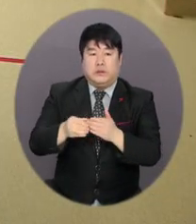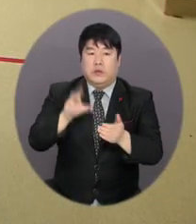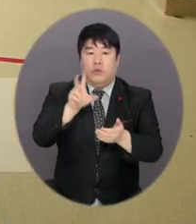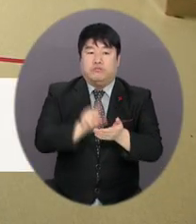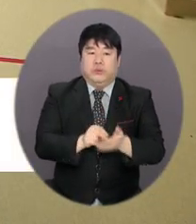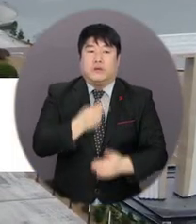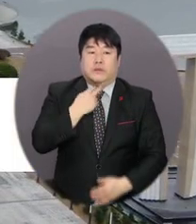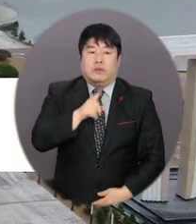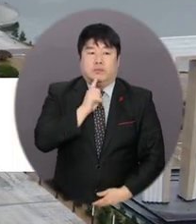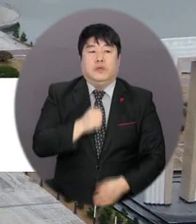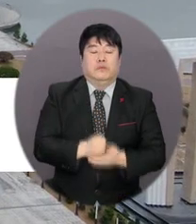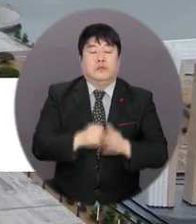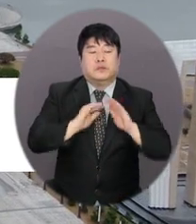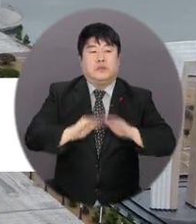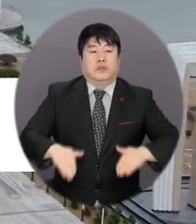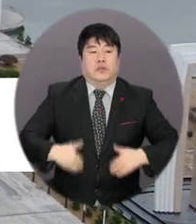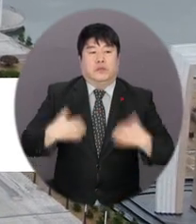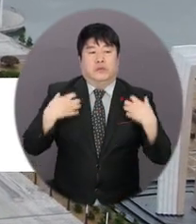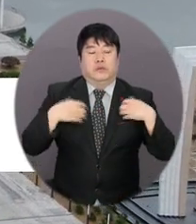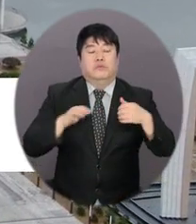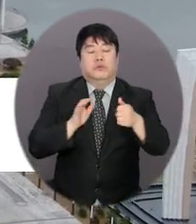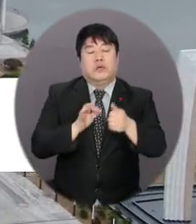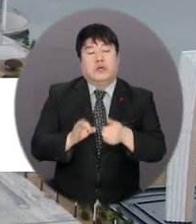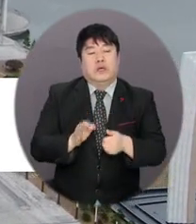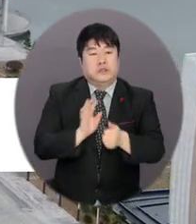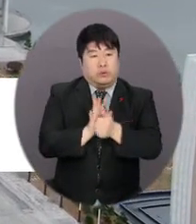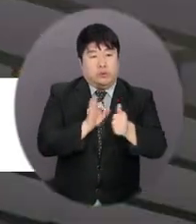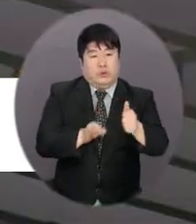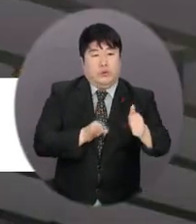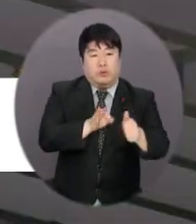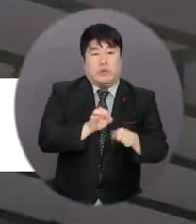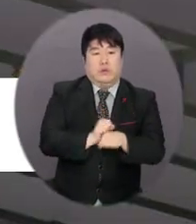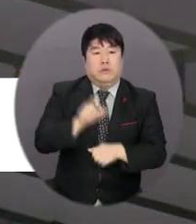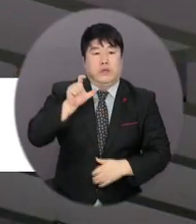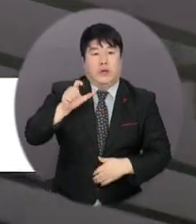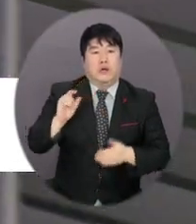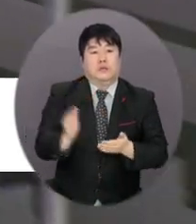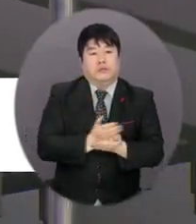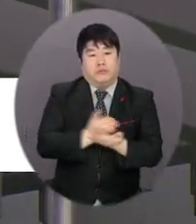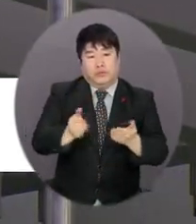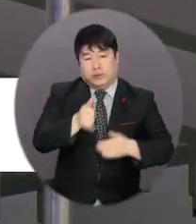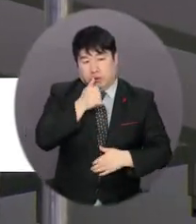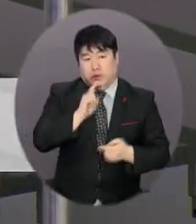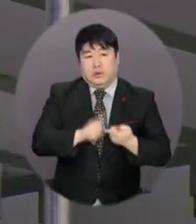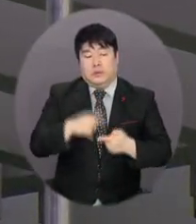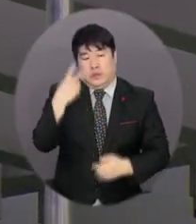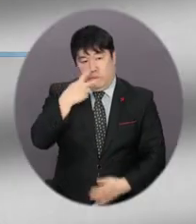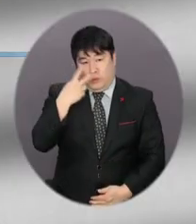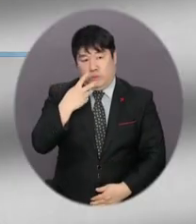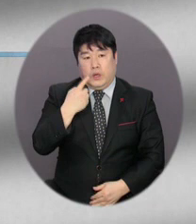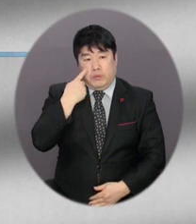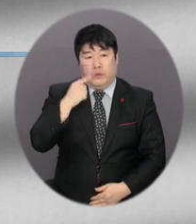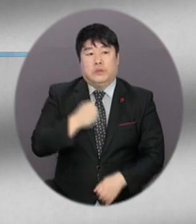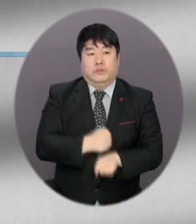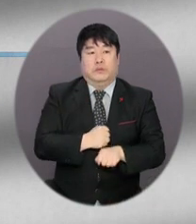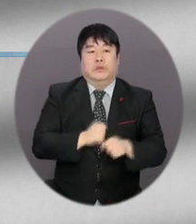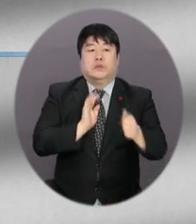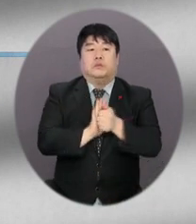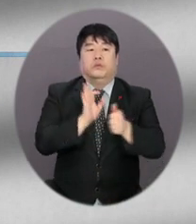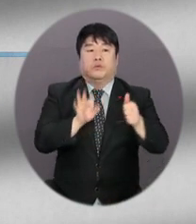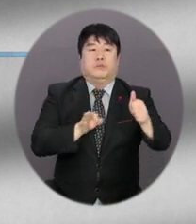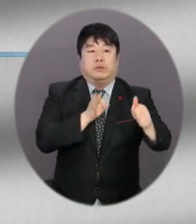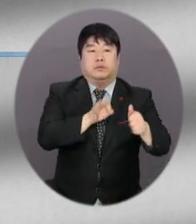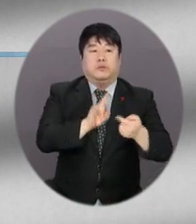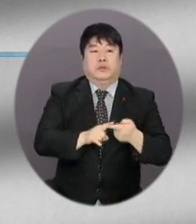입장입니다. 전라남도는 정부의 지원금 교부에 강제적 배분이 있었는지 여부를 파악해보기로 했습니다. 지원금 지급에